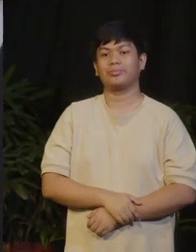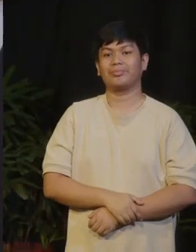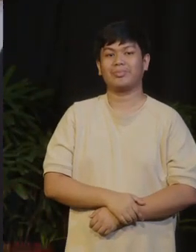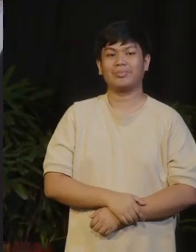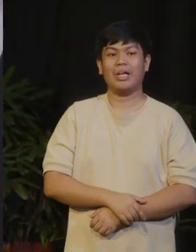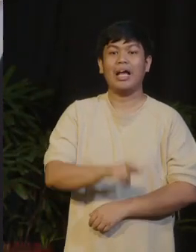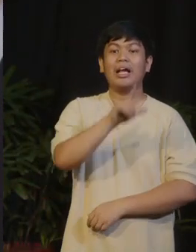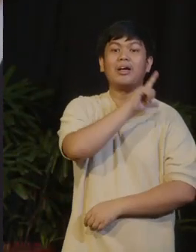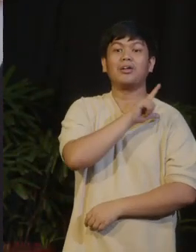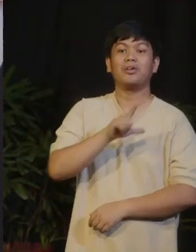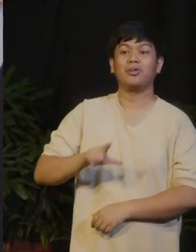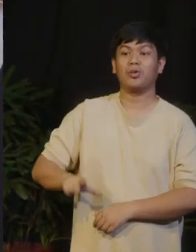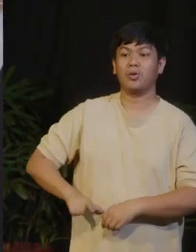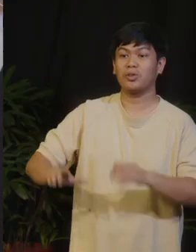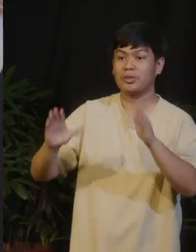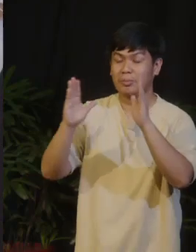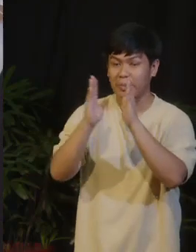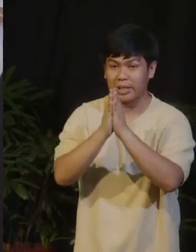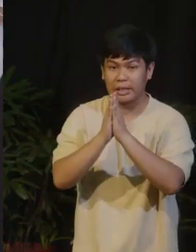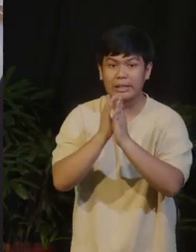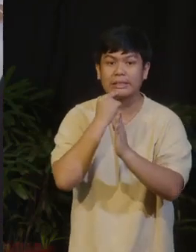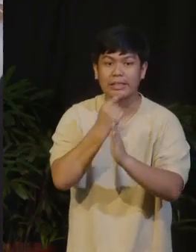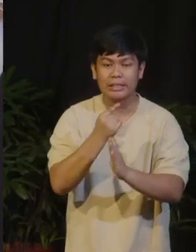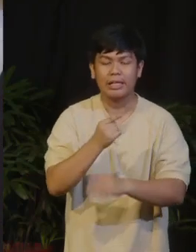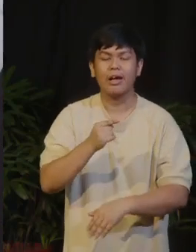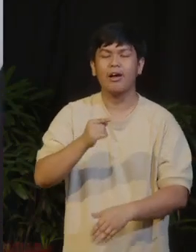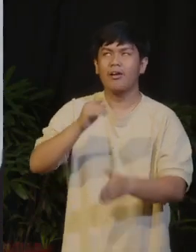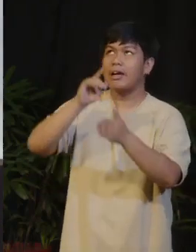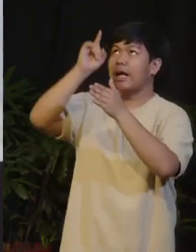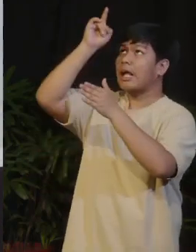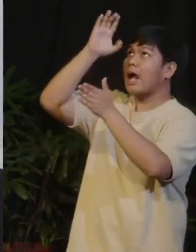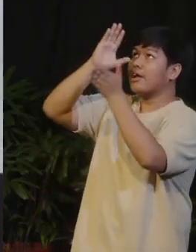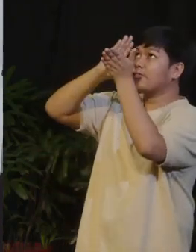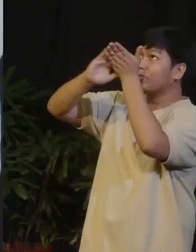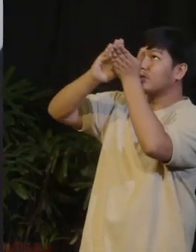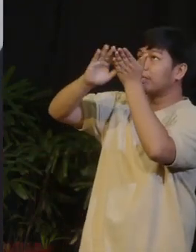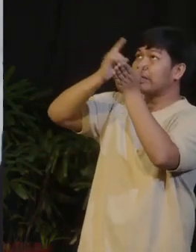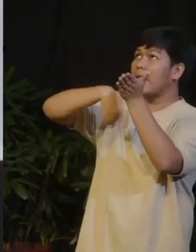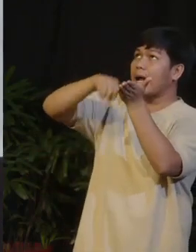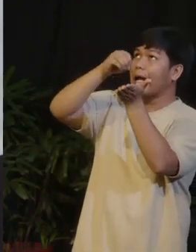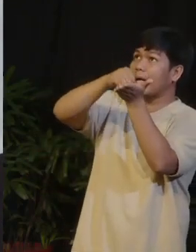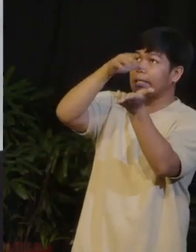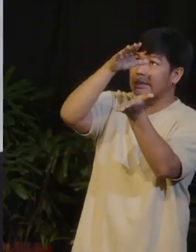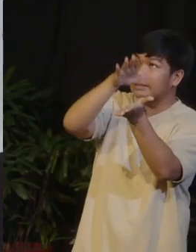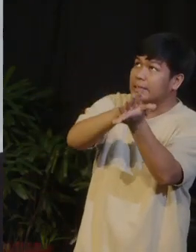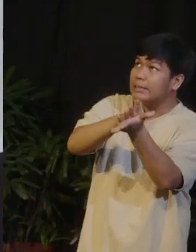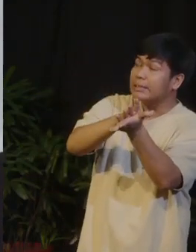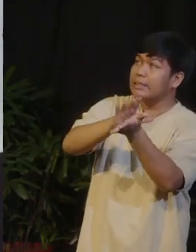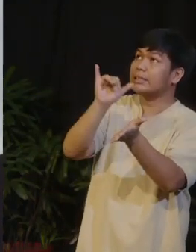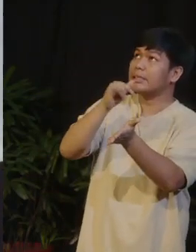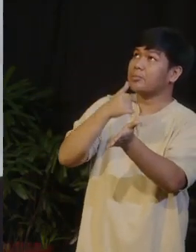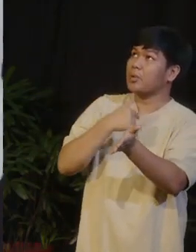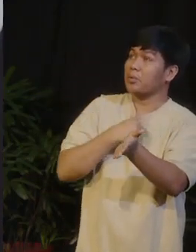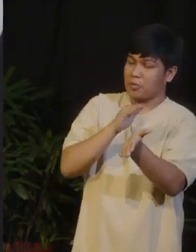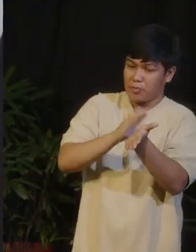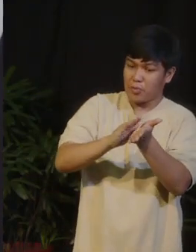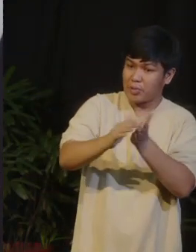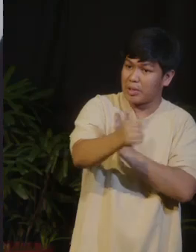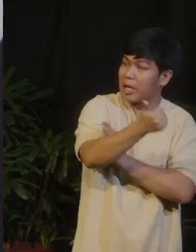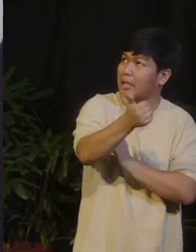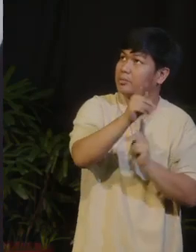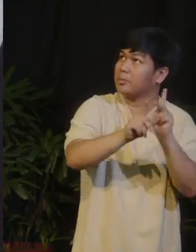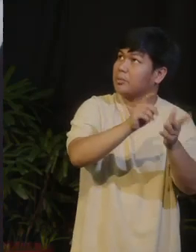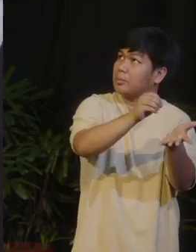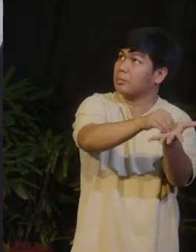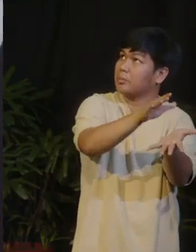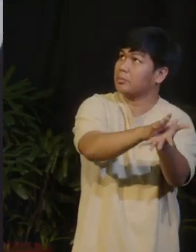Prayer? Forgive us our debts as we forgive those who have debts against